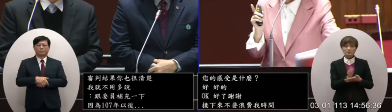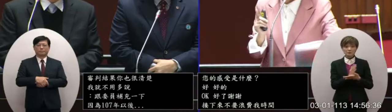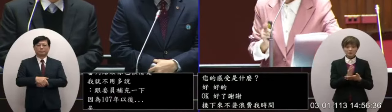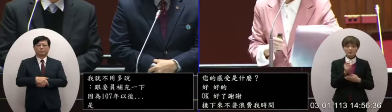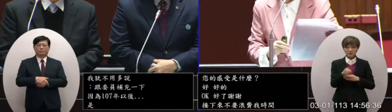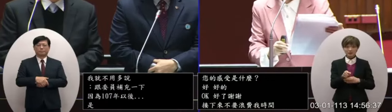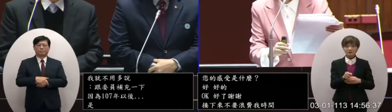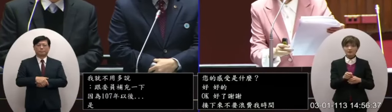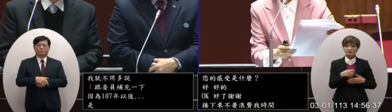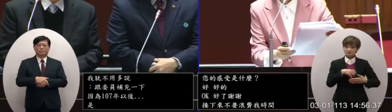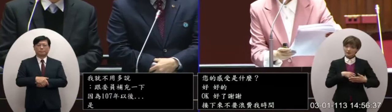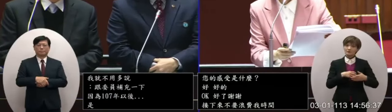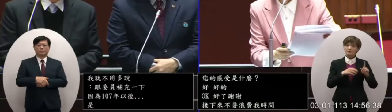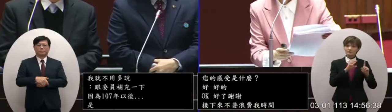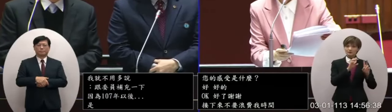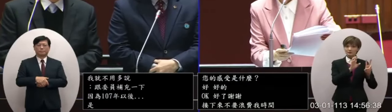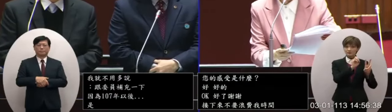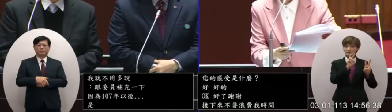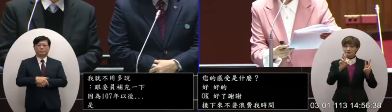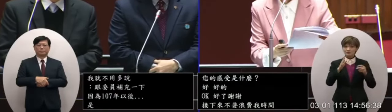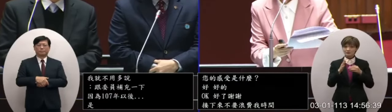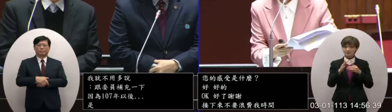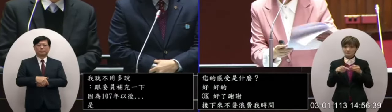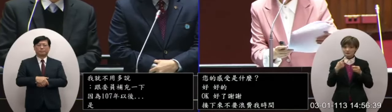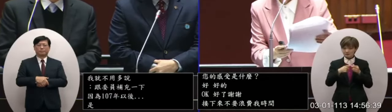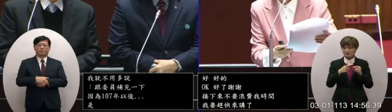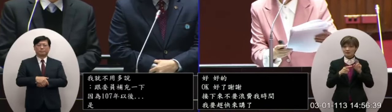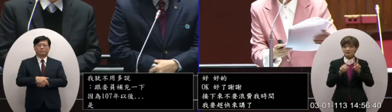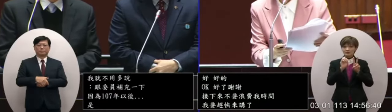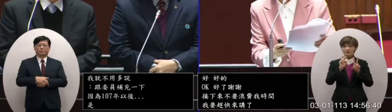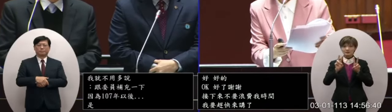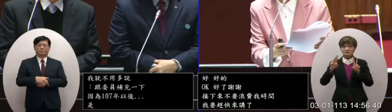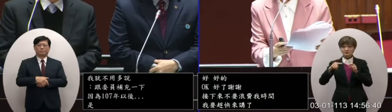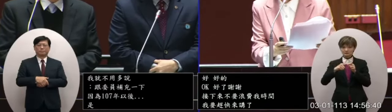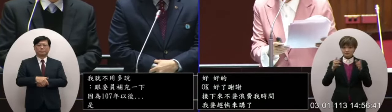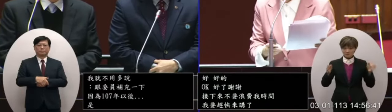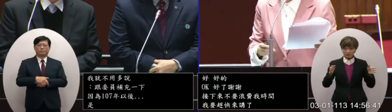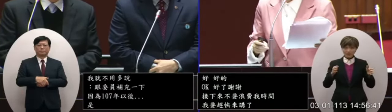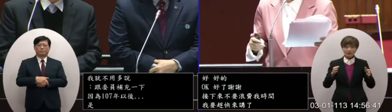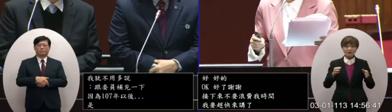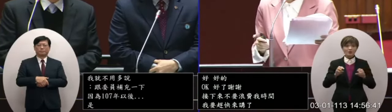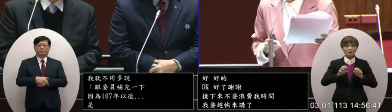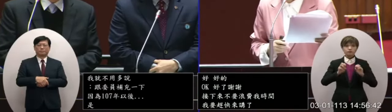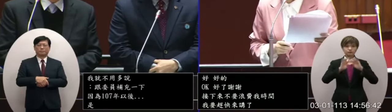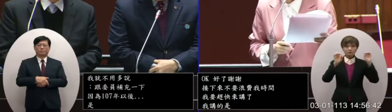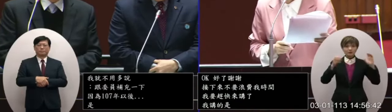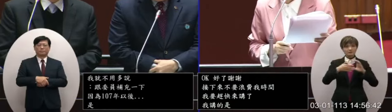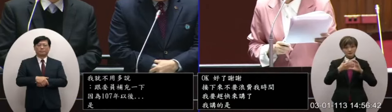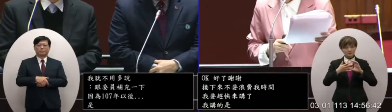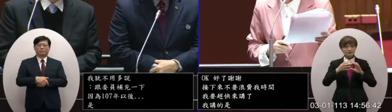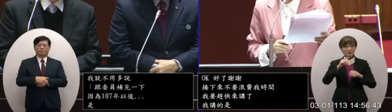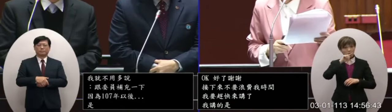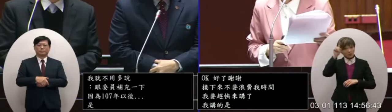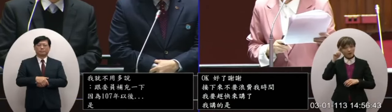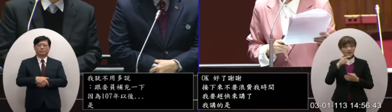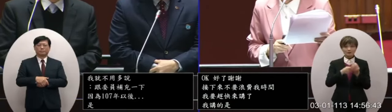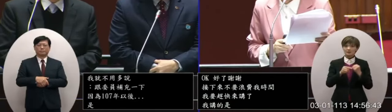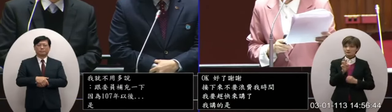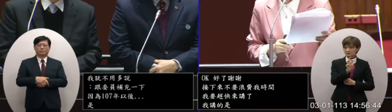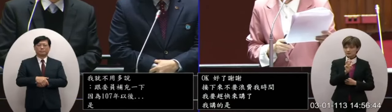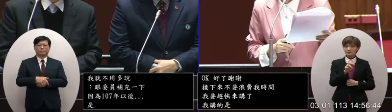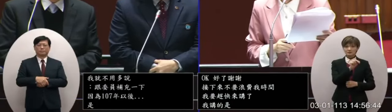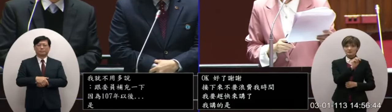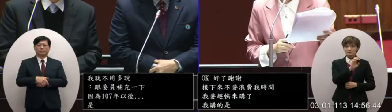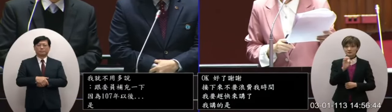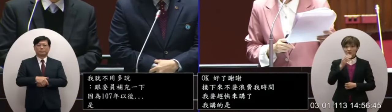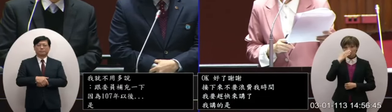以2022年跟2023年的2年的已经判决定验的广电诉讼，总共有30件，其中 NCC